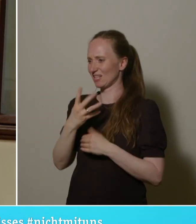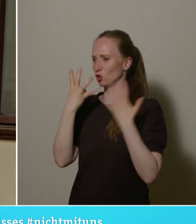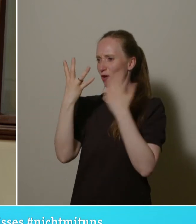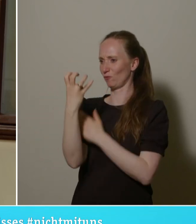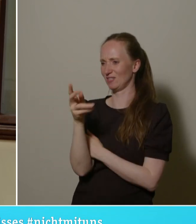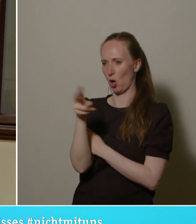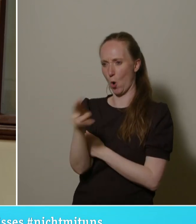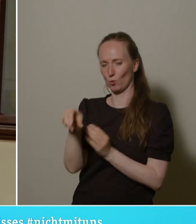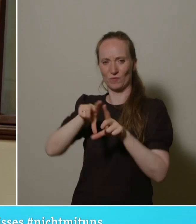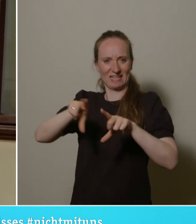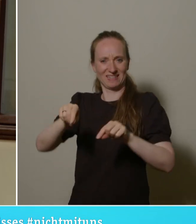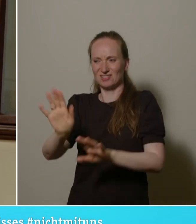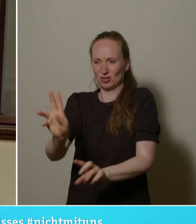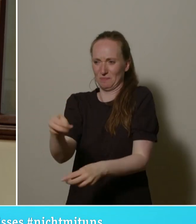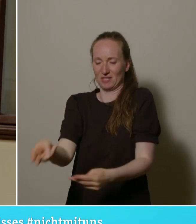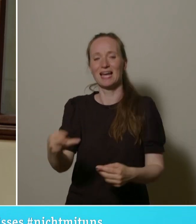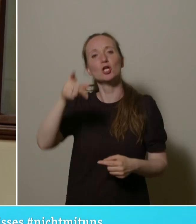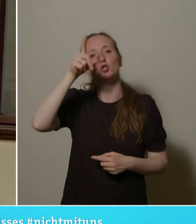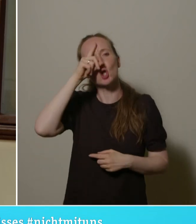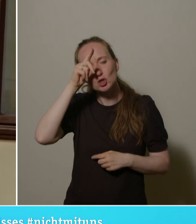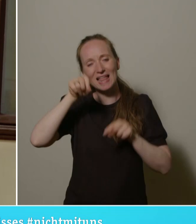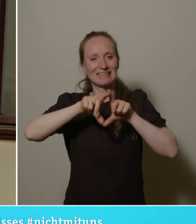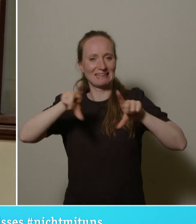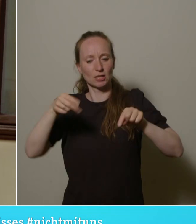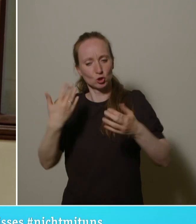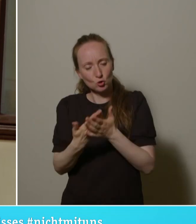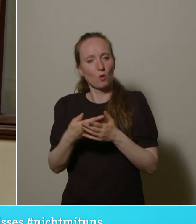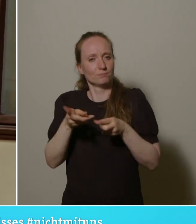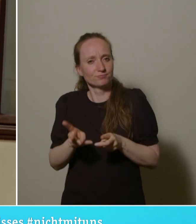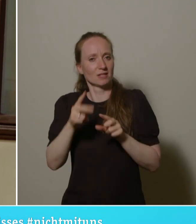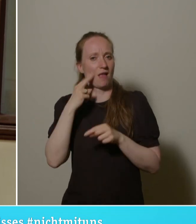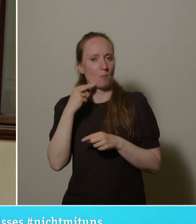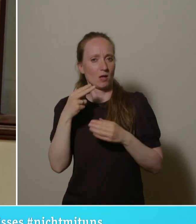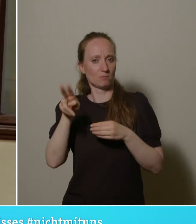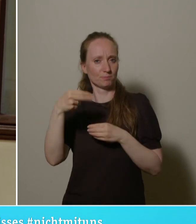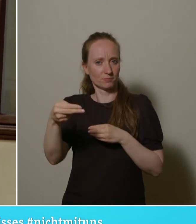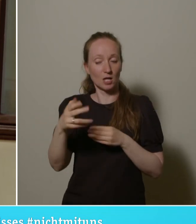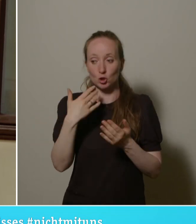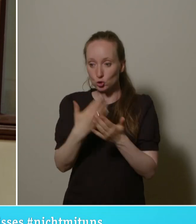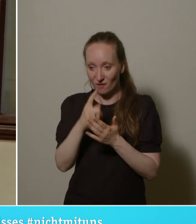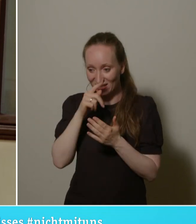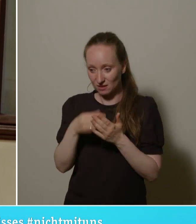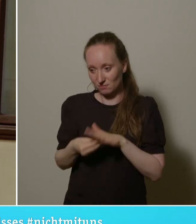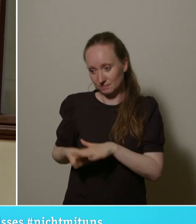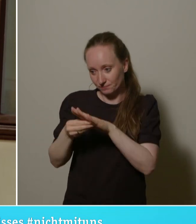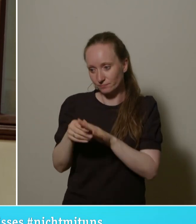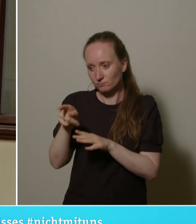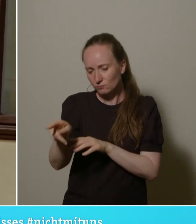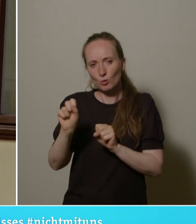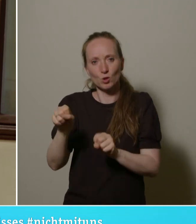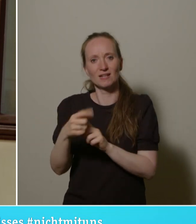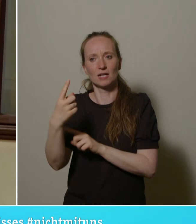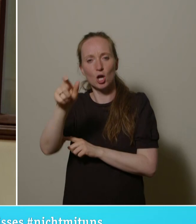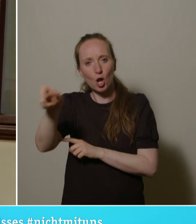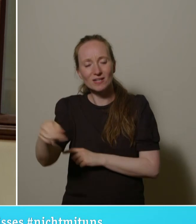sagen, sondern es ist ein Deutschlandticket. Und damit den Leuten auch die Möglichkeit geben, ein oder zwei Stationen fahren zu